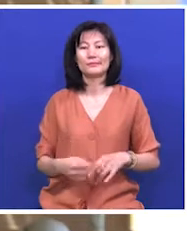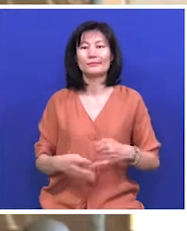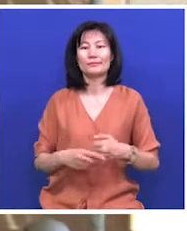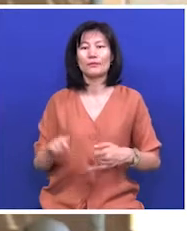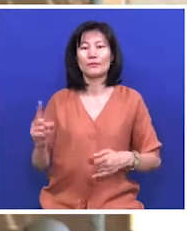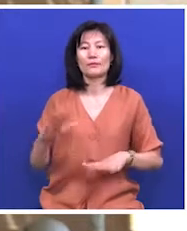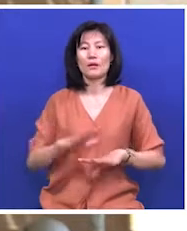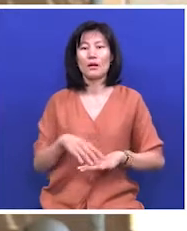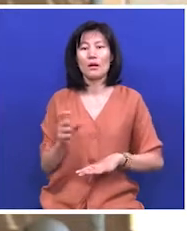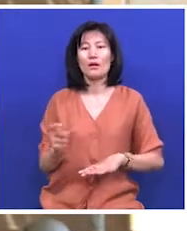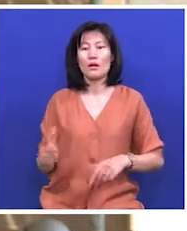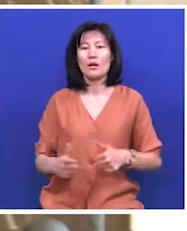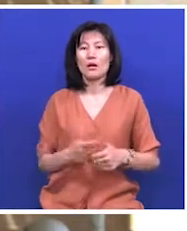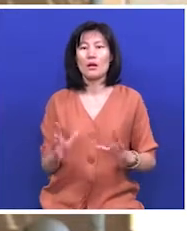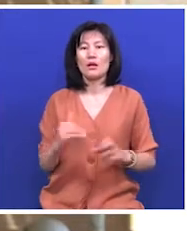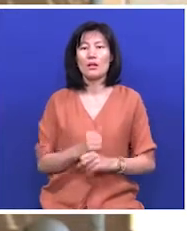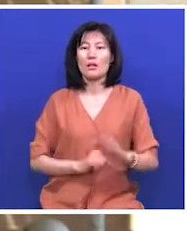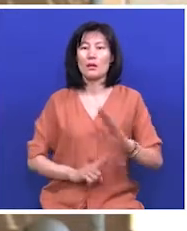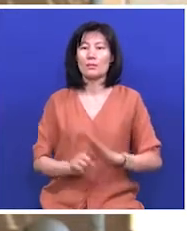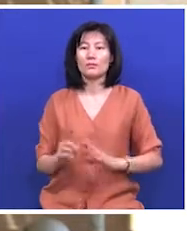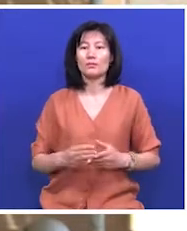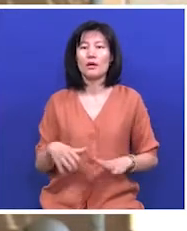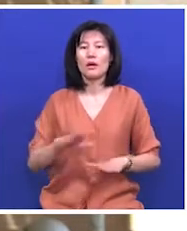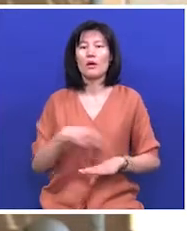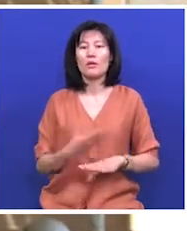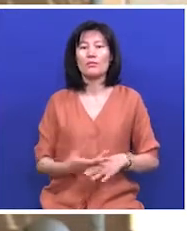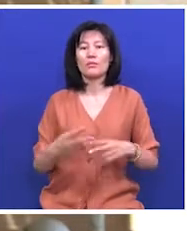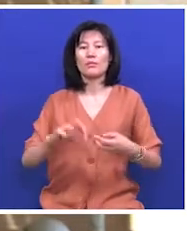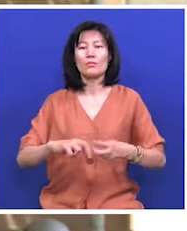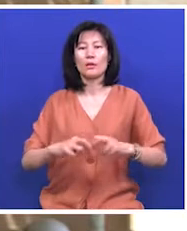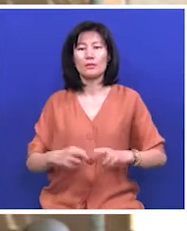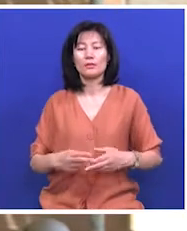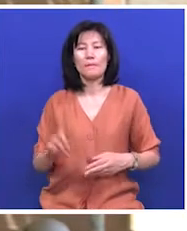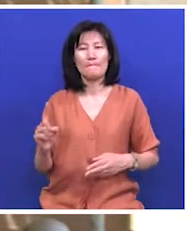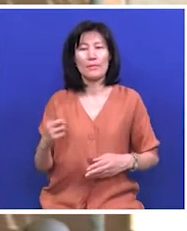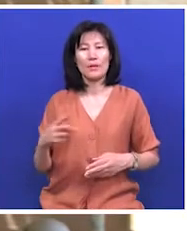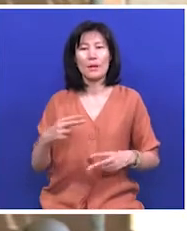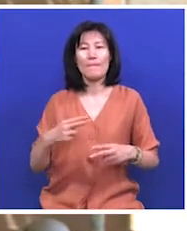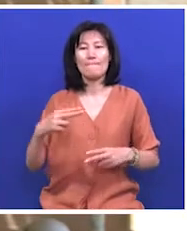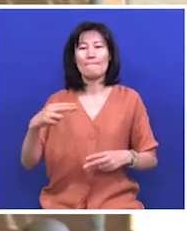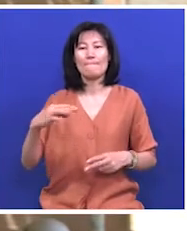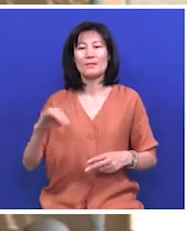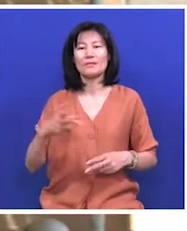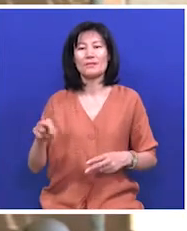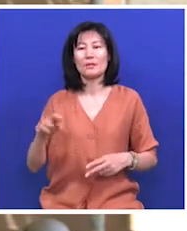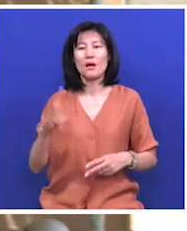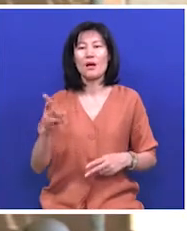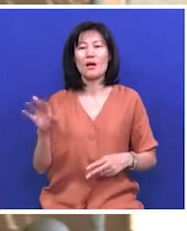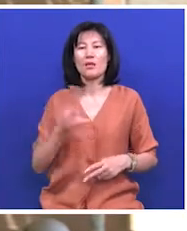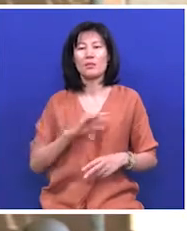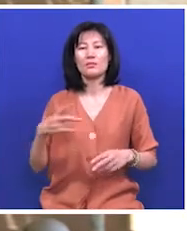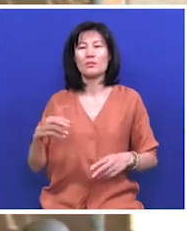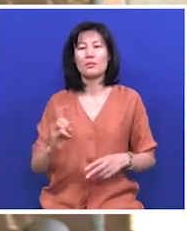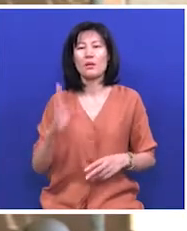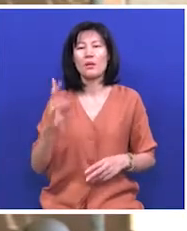енді бірінші халықтың атынан айтайын, бірінші бас кезінде бұл жерде ең ауыр мәселе болған мәселе психологический. Бұл